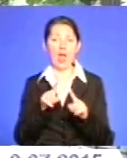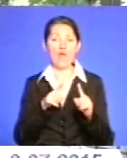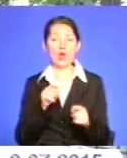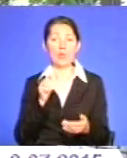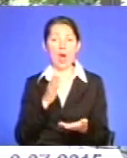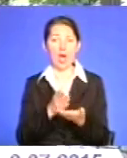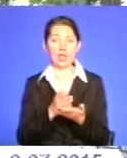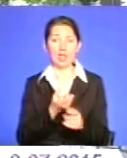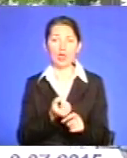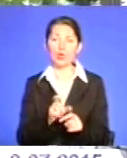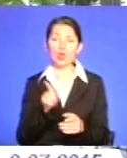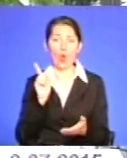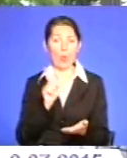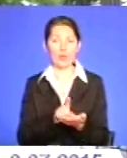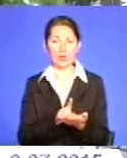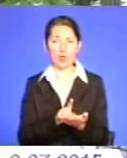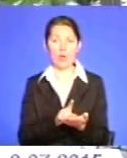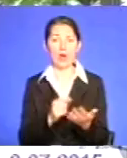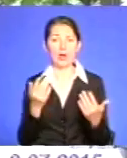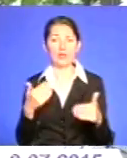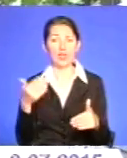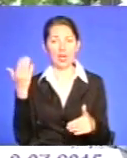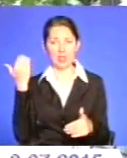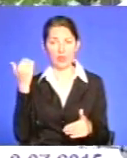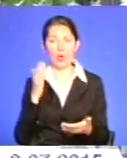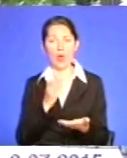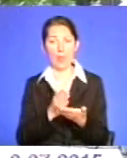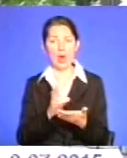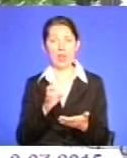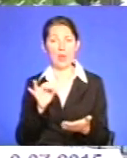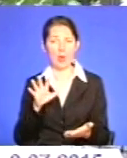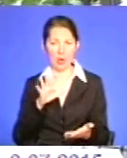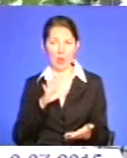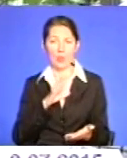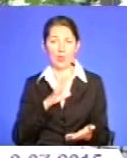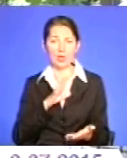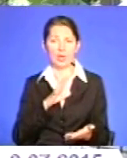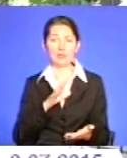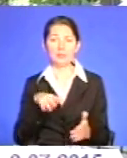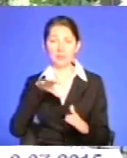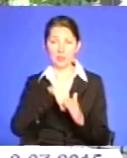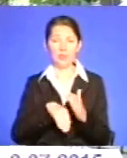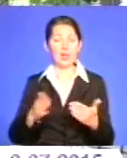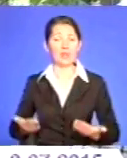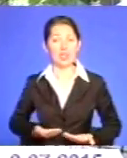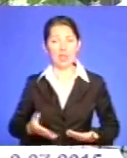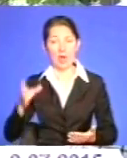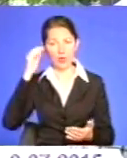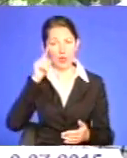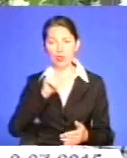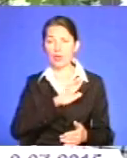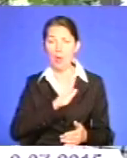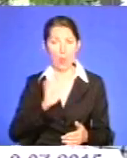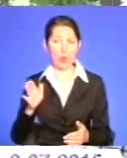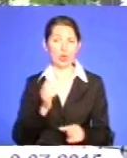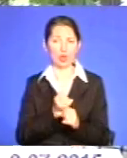є дуже обов'язкова, вона вже давно мала би бути втілена в життя, от, але враховуючи те, що це не було зроблено, ми